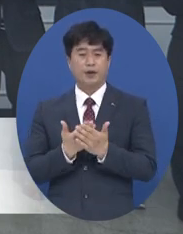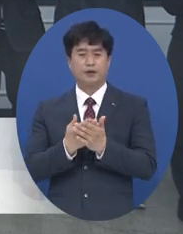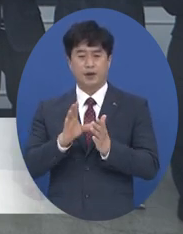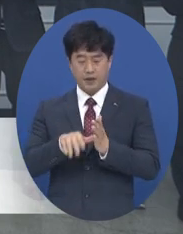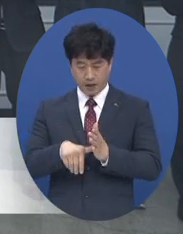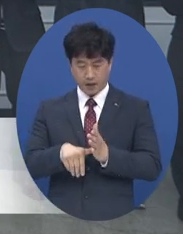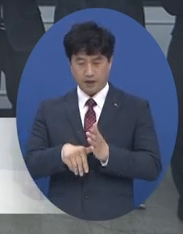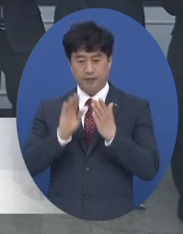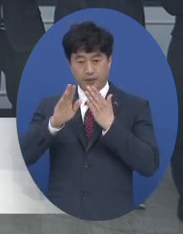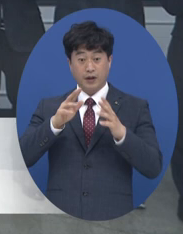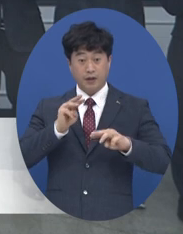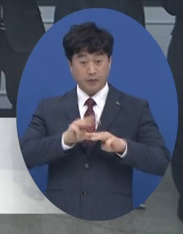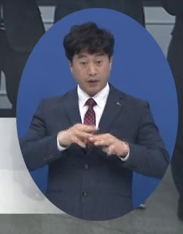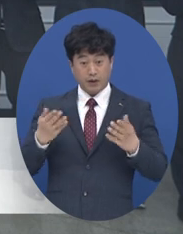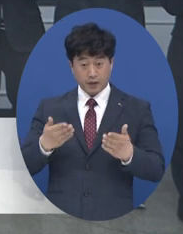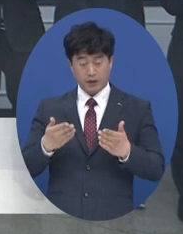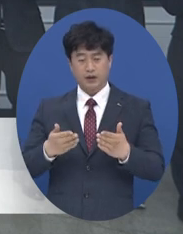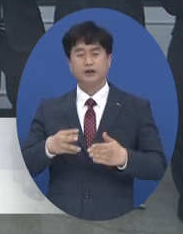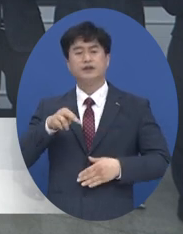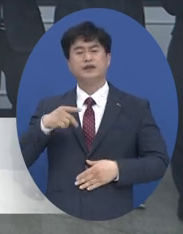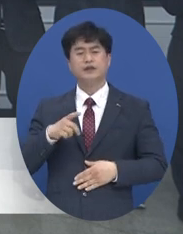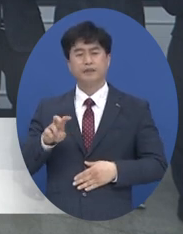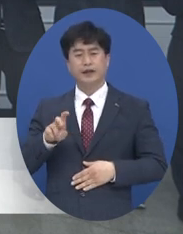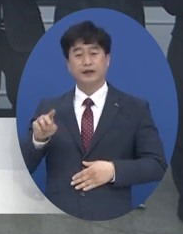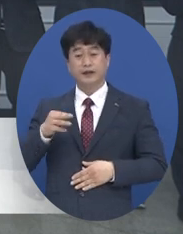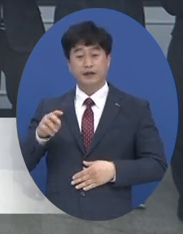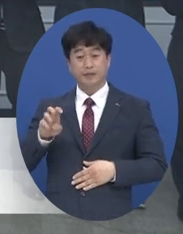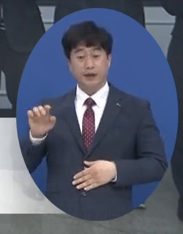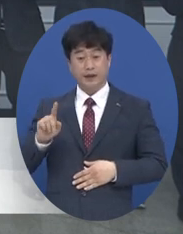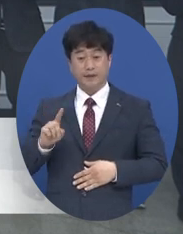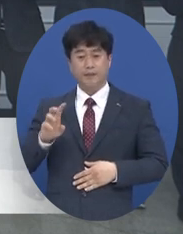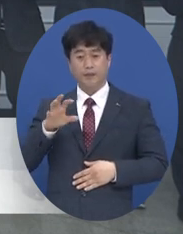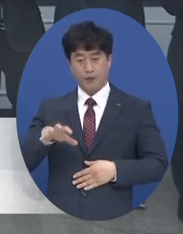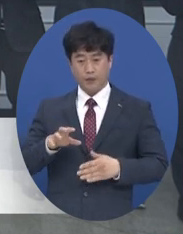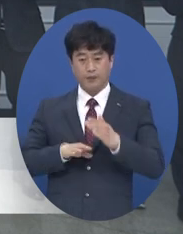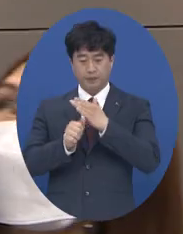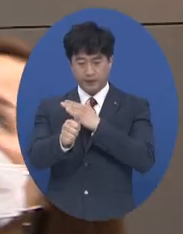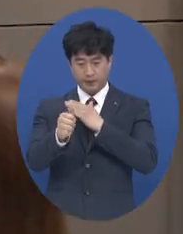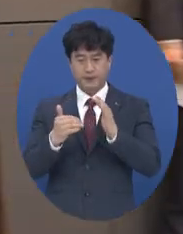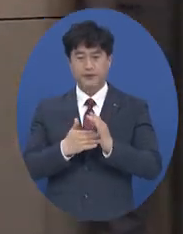있는 스마트팜 기업을 찾았는데요. 최창순 기자가 보도합니다.